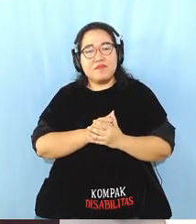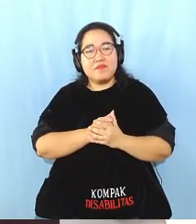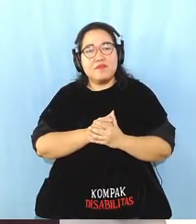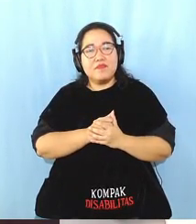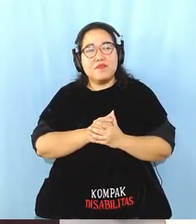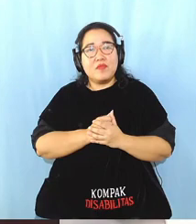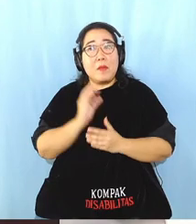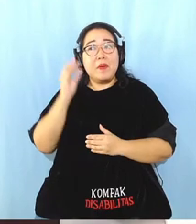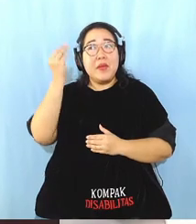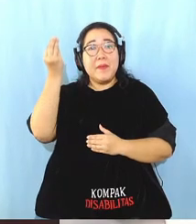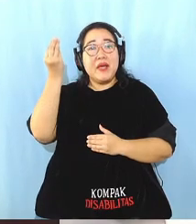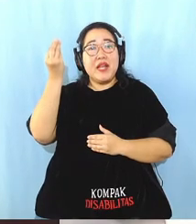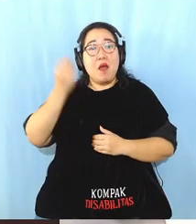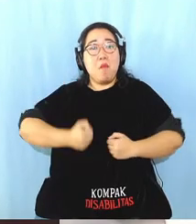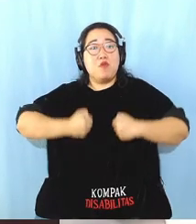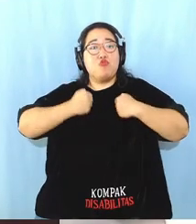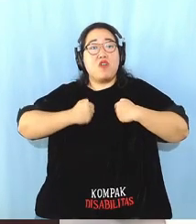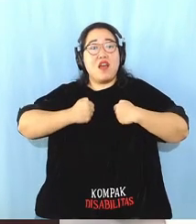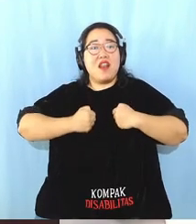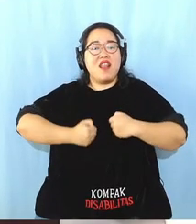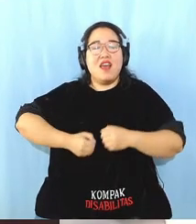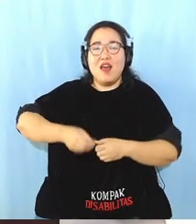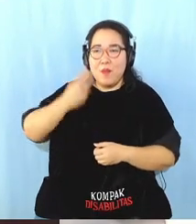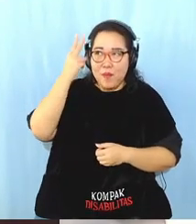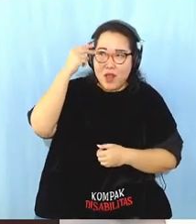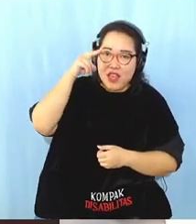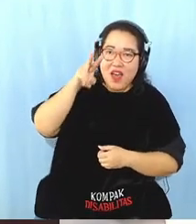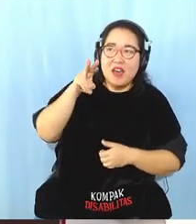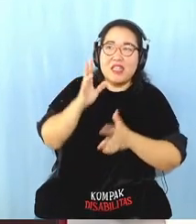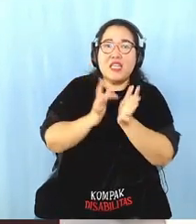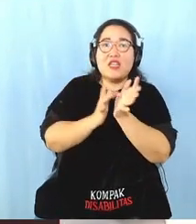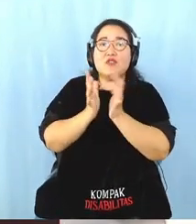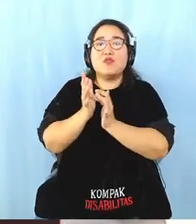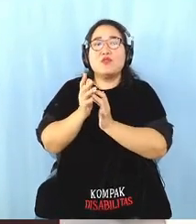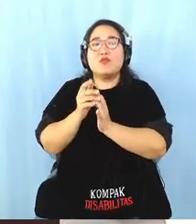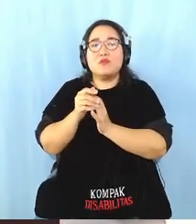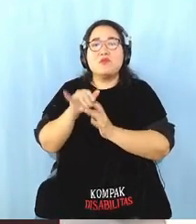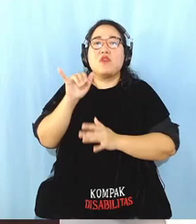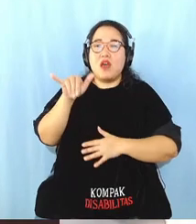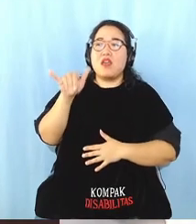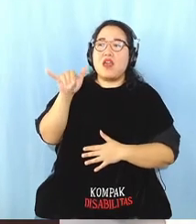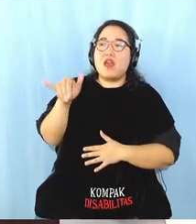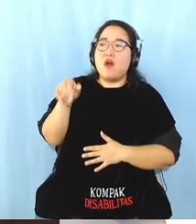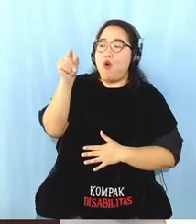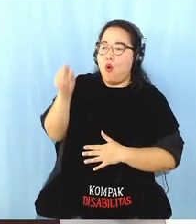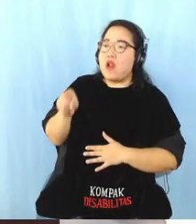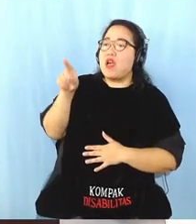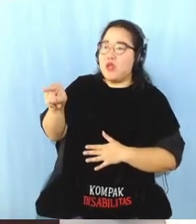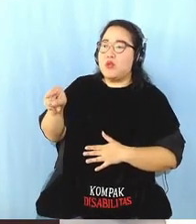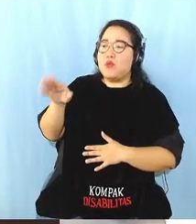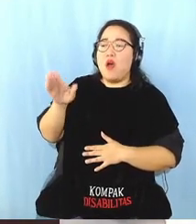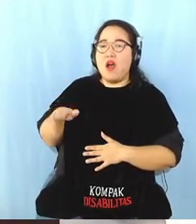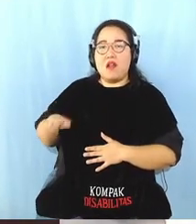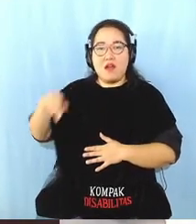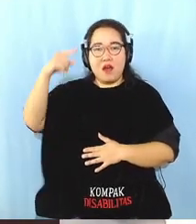kepala pasukan itu melihat Yesus, "Oh ya, dia ini sungguh anak Allah." Dan